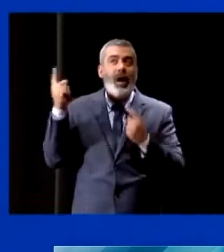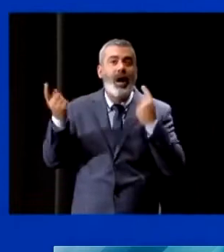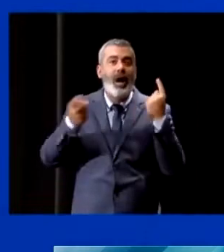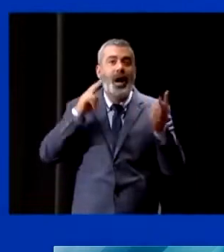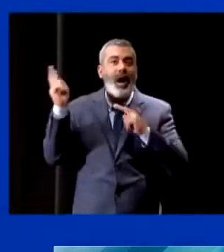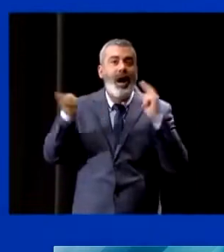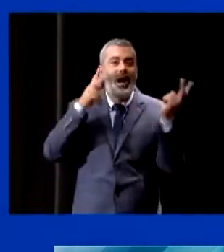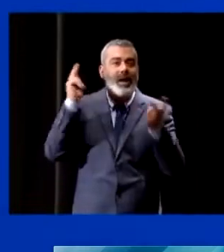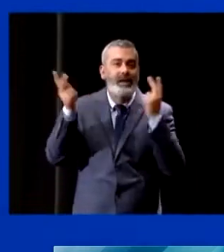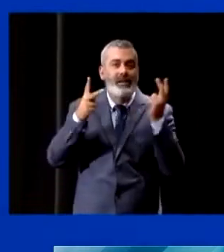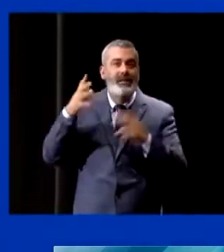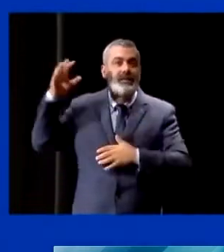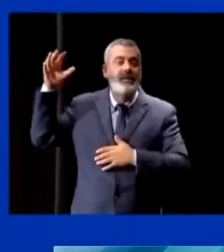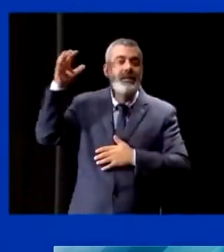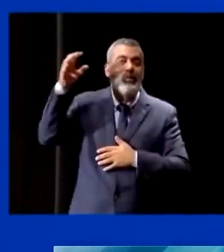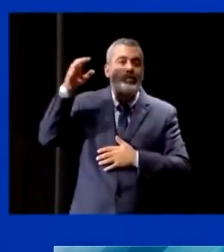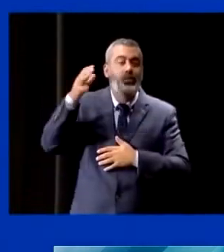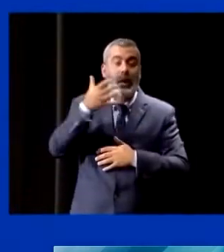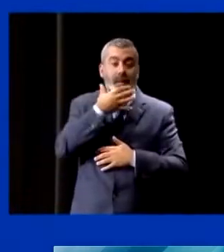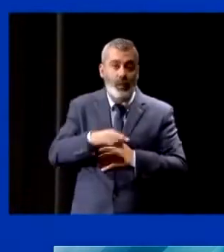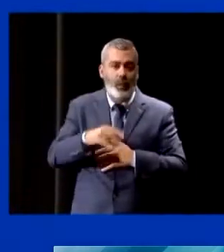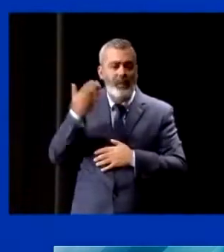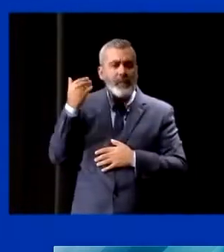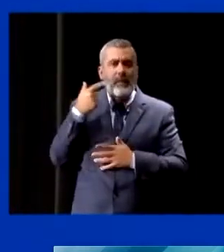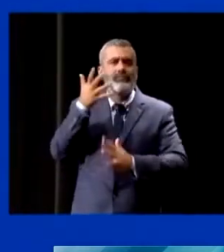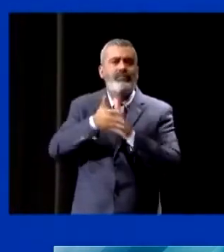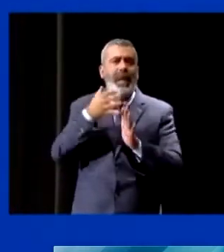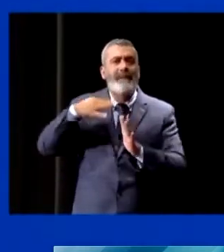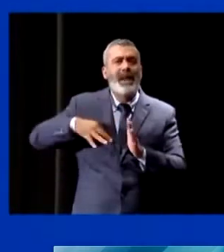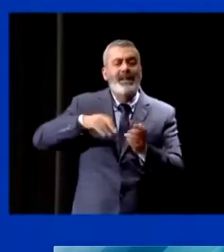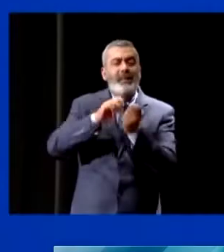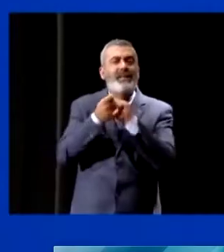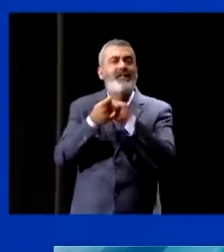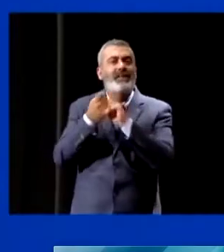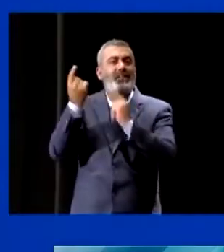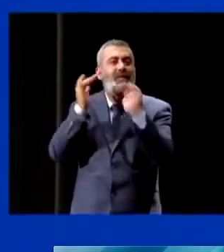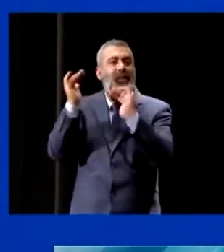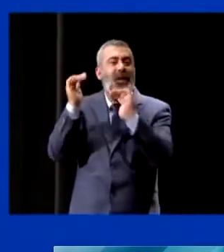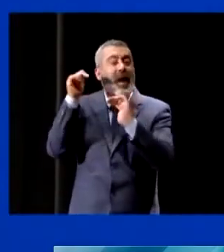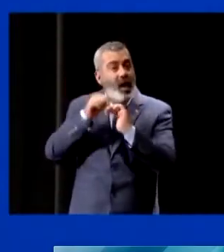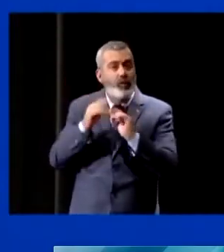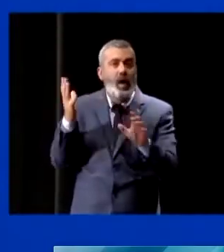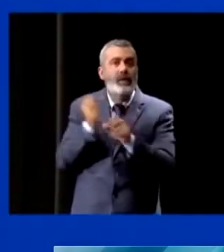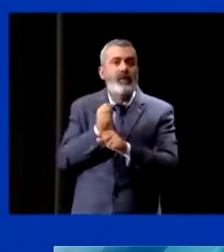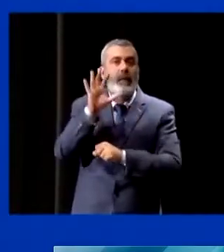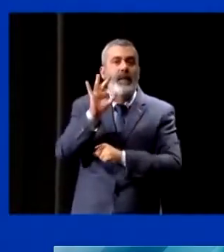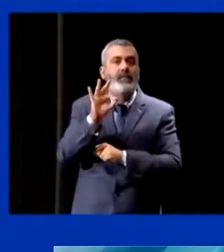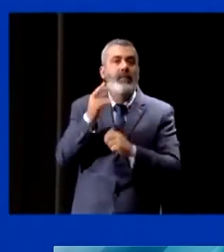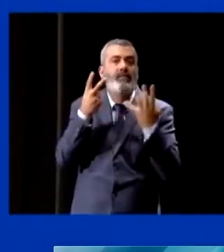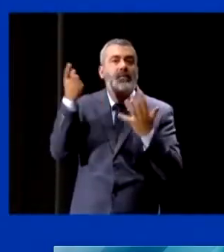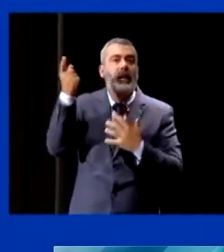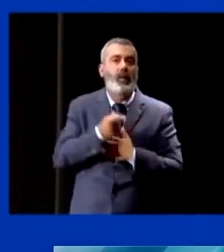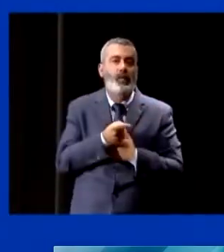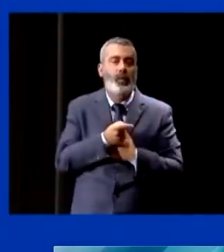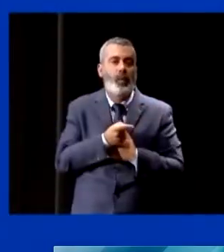ταυτόχρονα προχωρούμε μία ενεργειακή μετάβαση, η οποία έχει ήδη φτάσει στο 57%